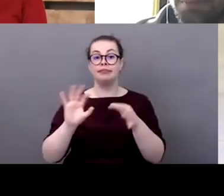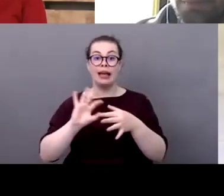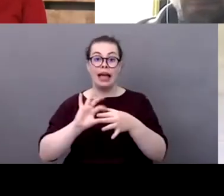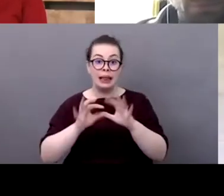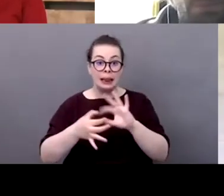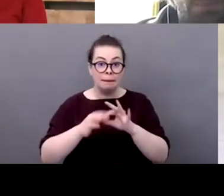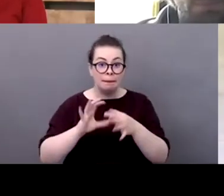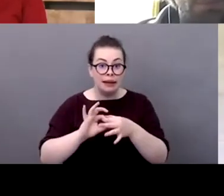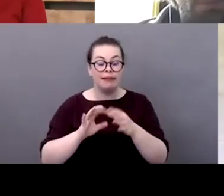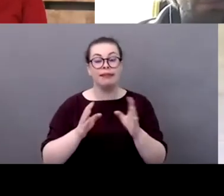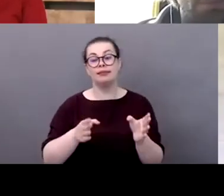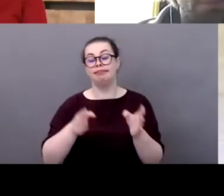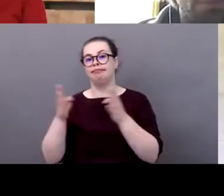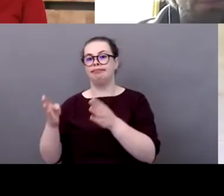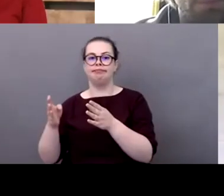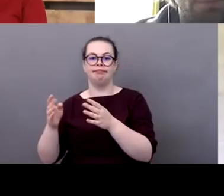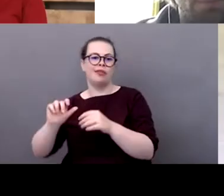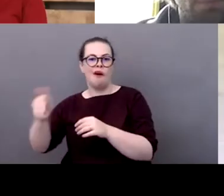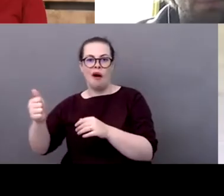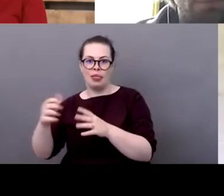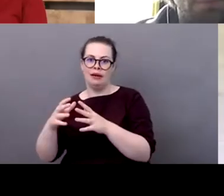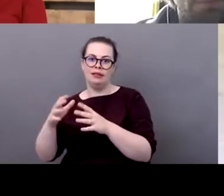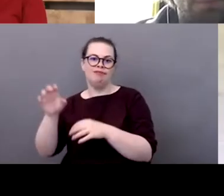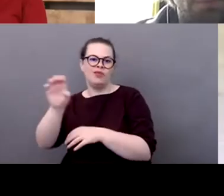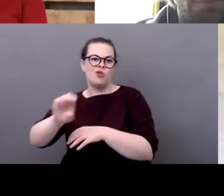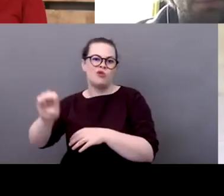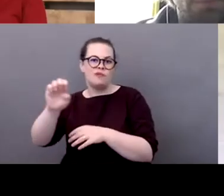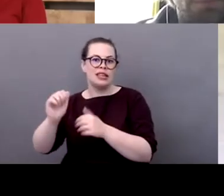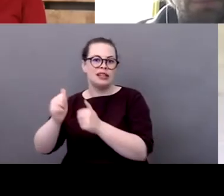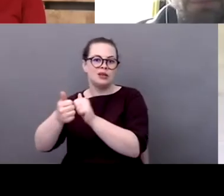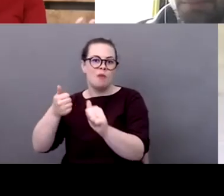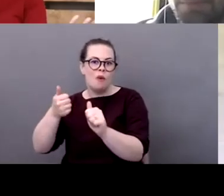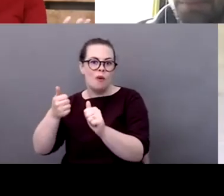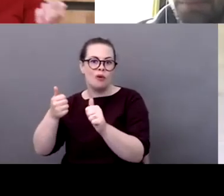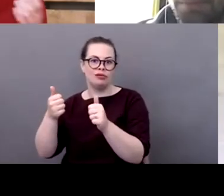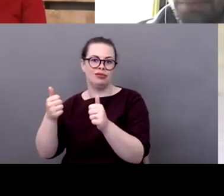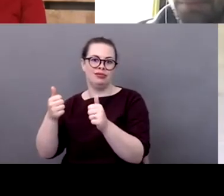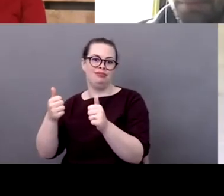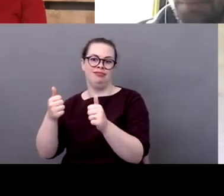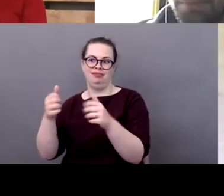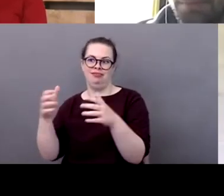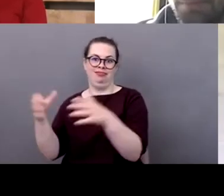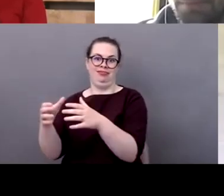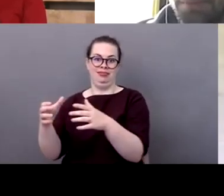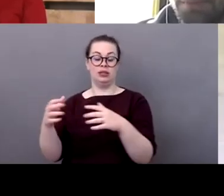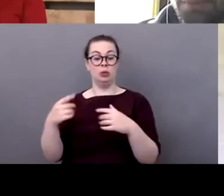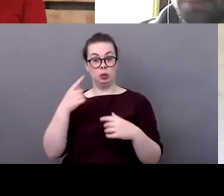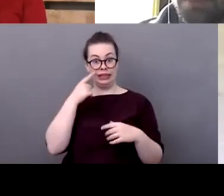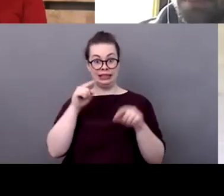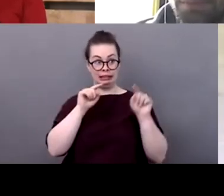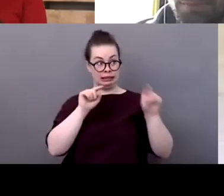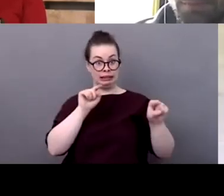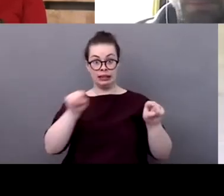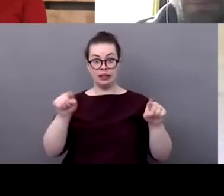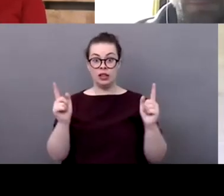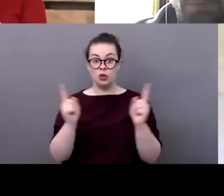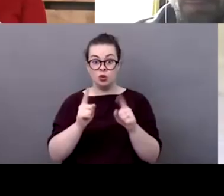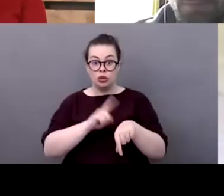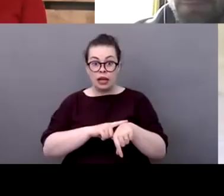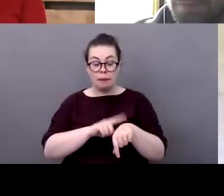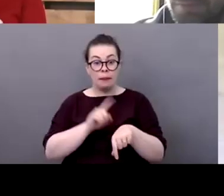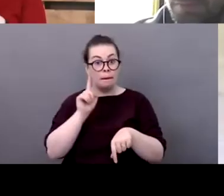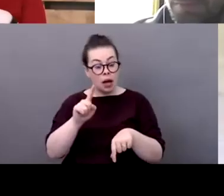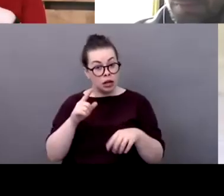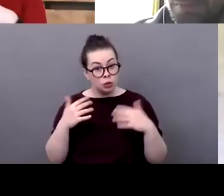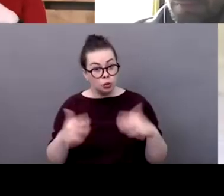était idiot au Brésil, on demandait, il fallait 8 stades, mais ces Brésiliens ont construit 12 stades, dont un en plein milieu de la jungle. Madame